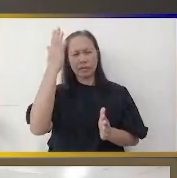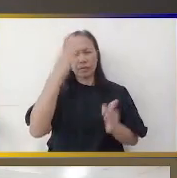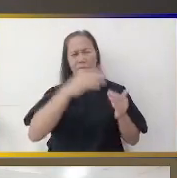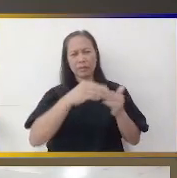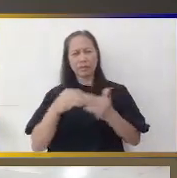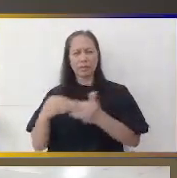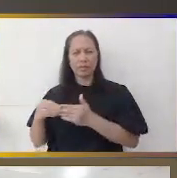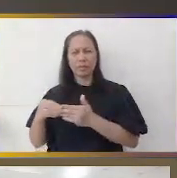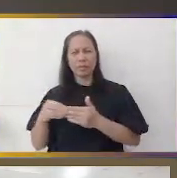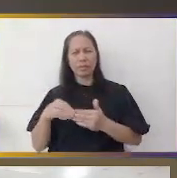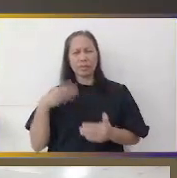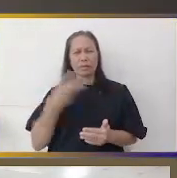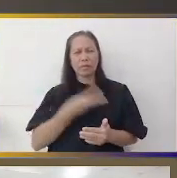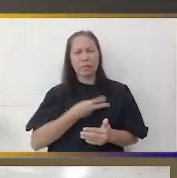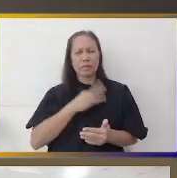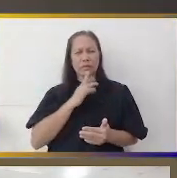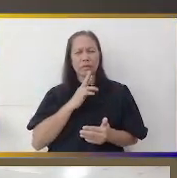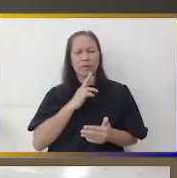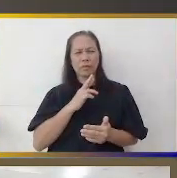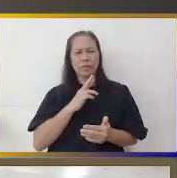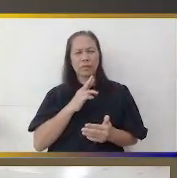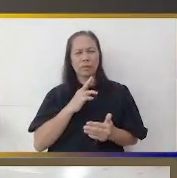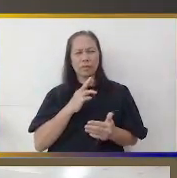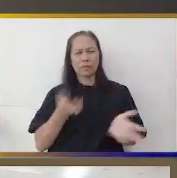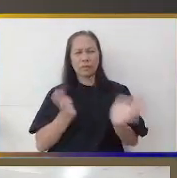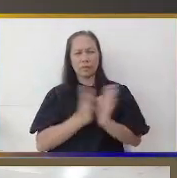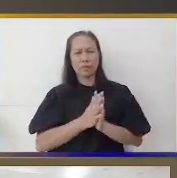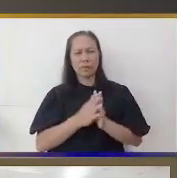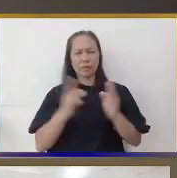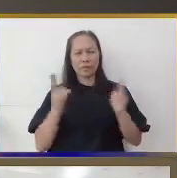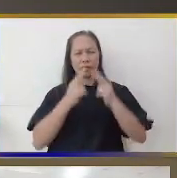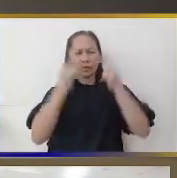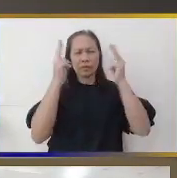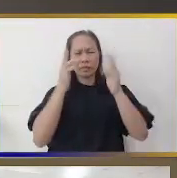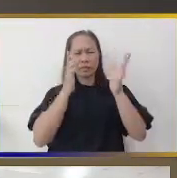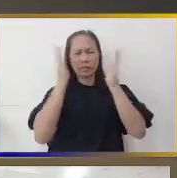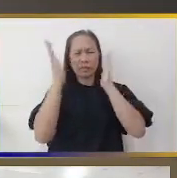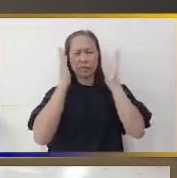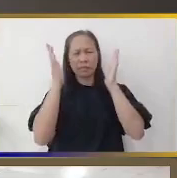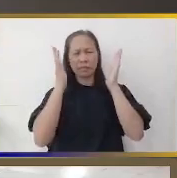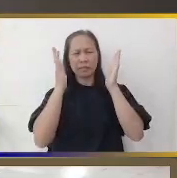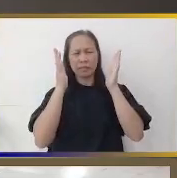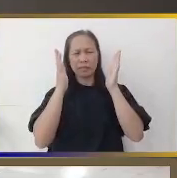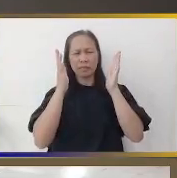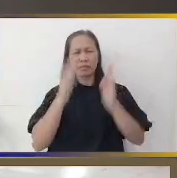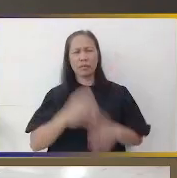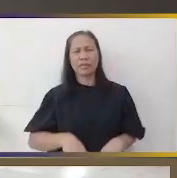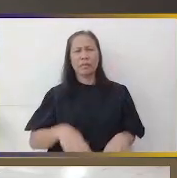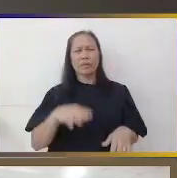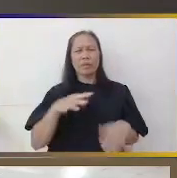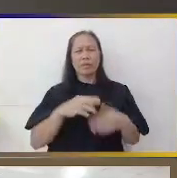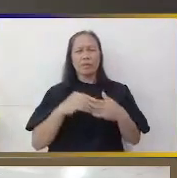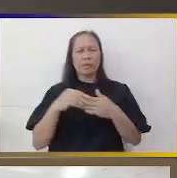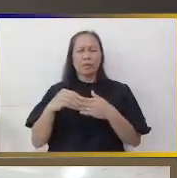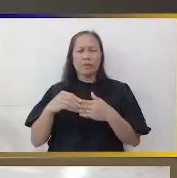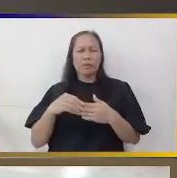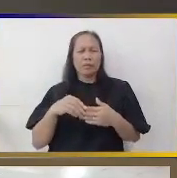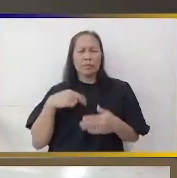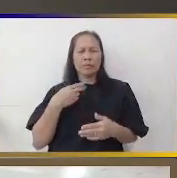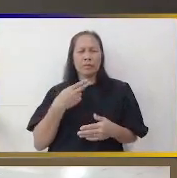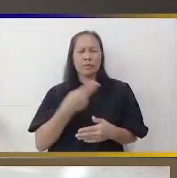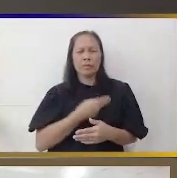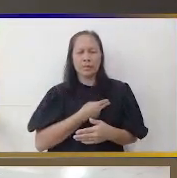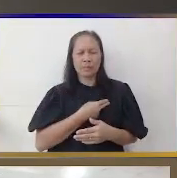another Hallelujah worship service na wala pong inyong pangunguna ang sa aming bawat isa na mga kabatiran